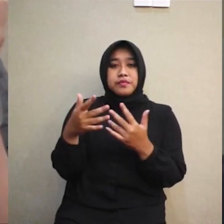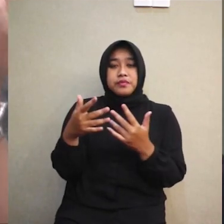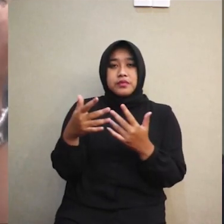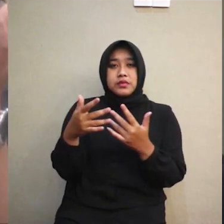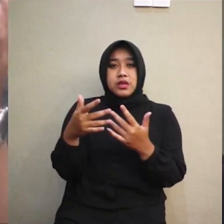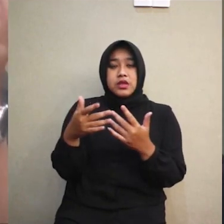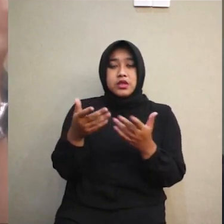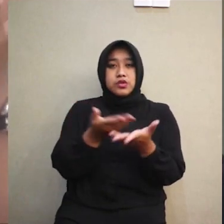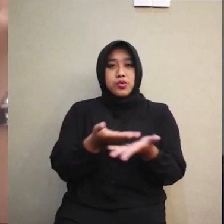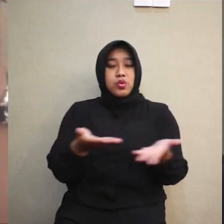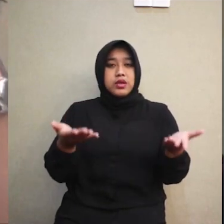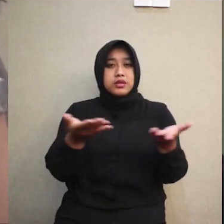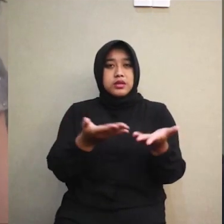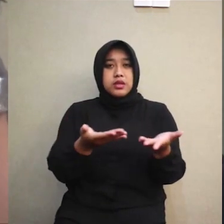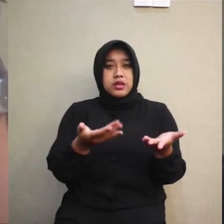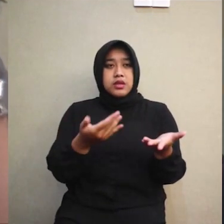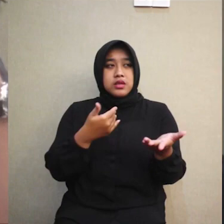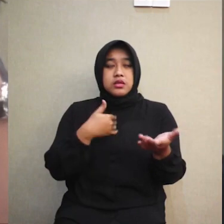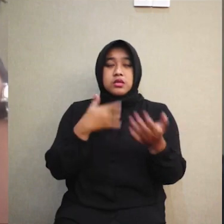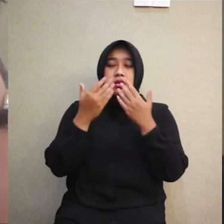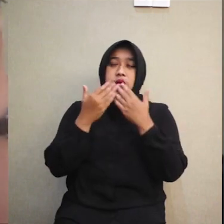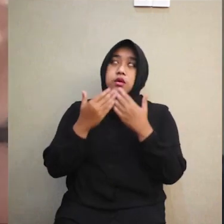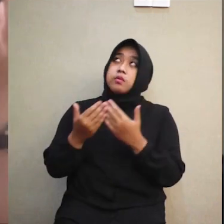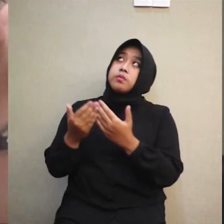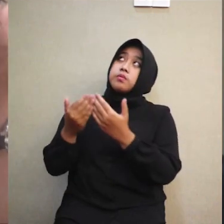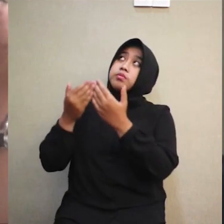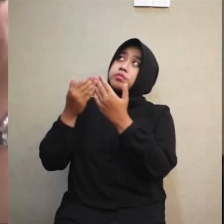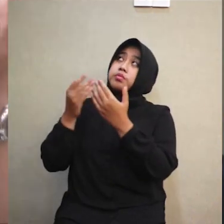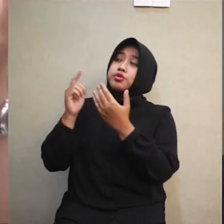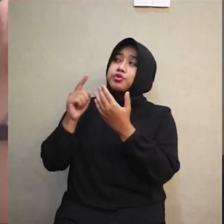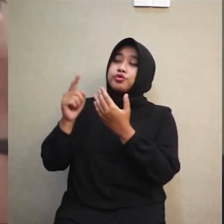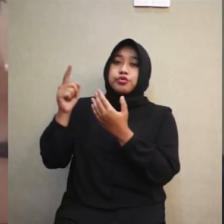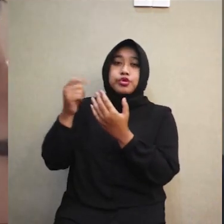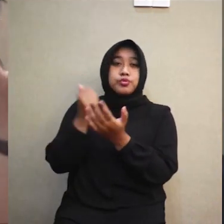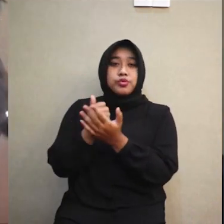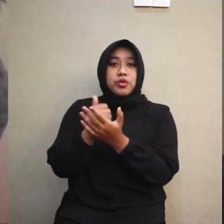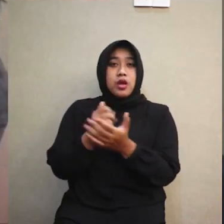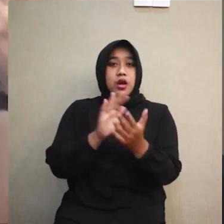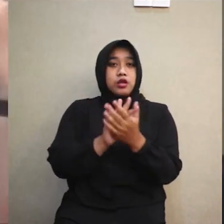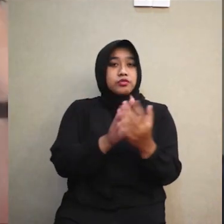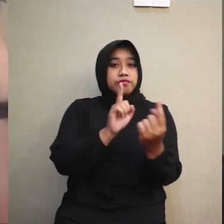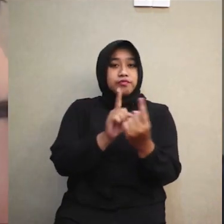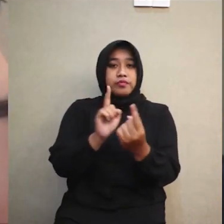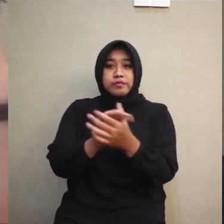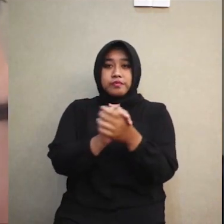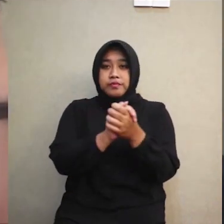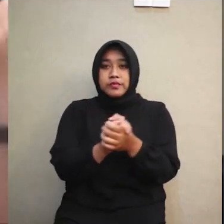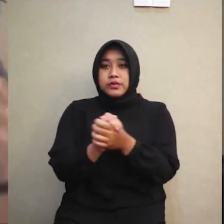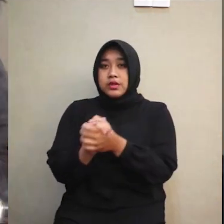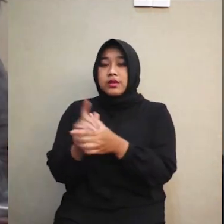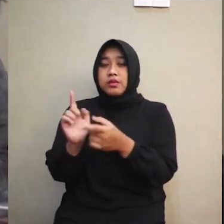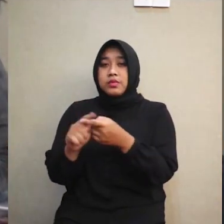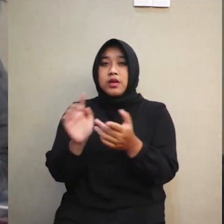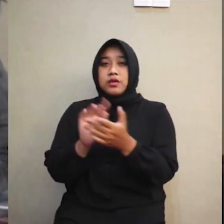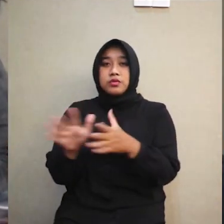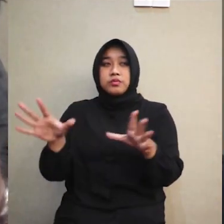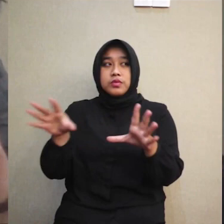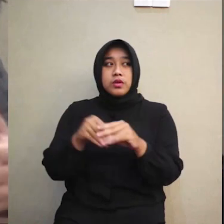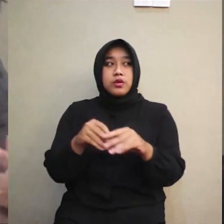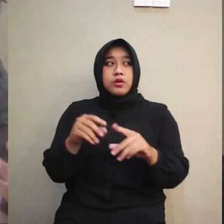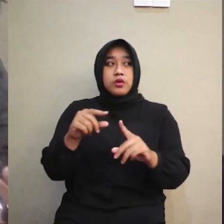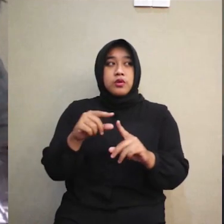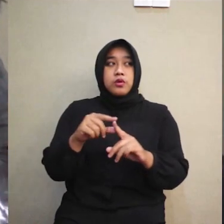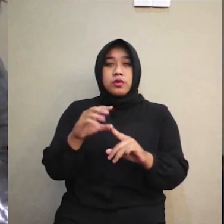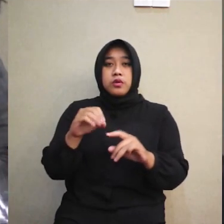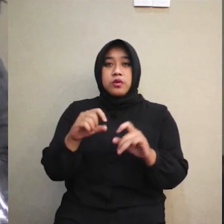fenomena Saya bersyukur gitu sebenarnya ketika berkenalan langsung dengan teman-teman terlibat di perusahaan gitu dan